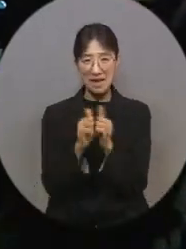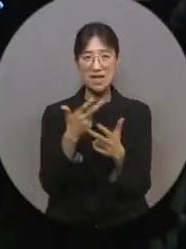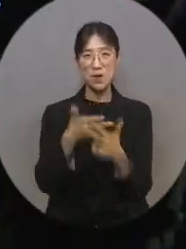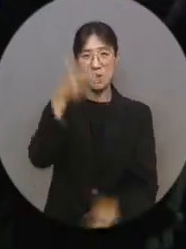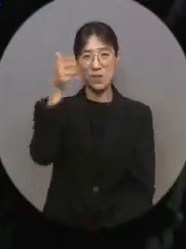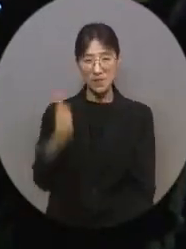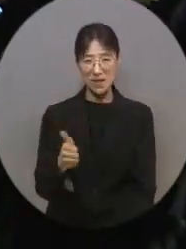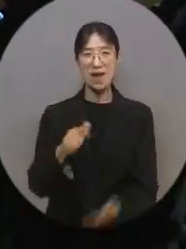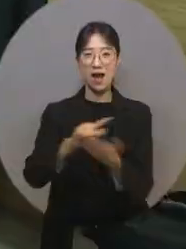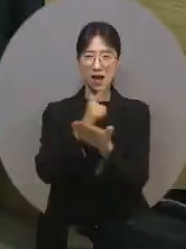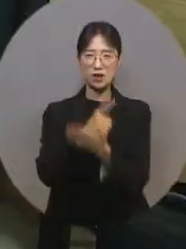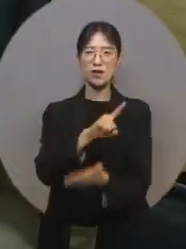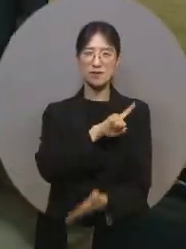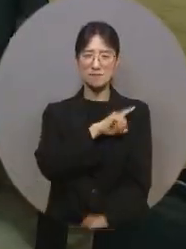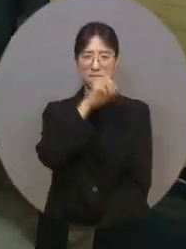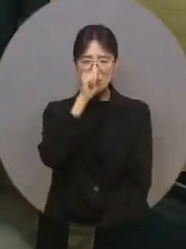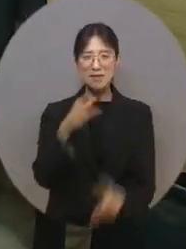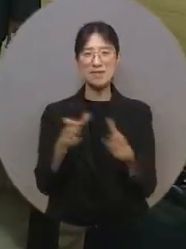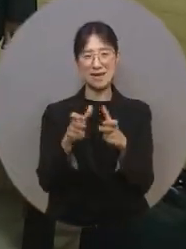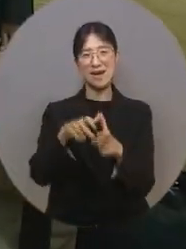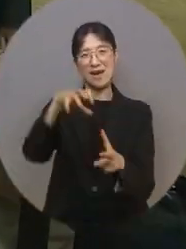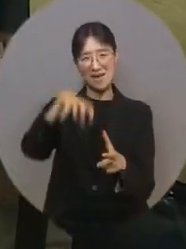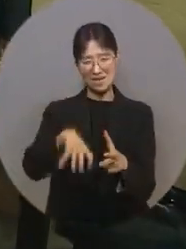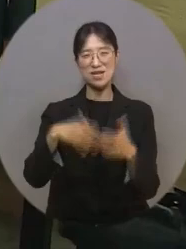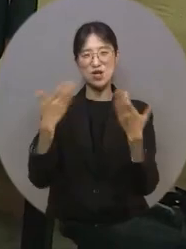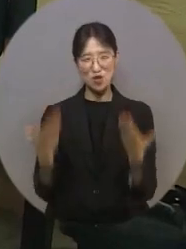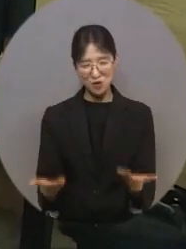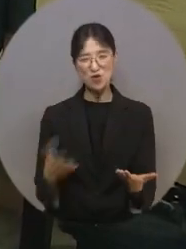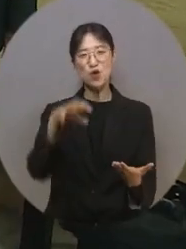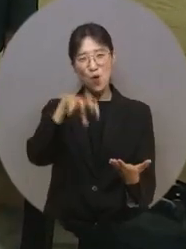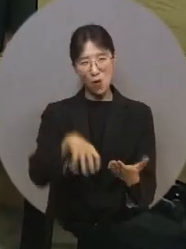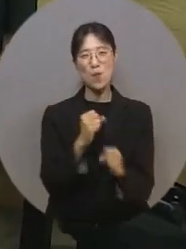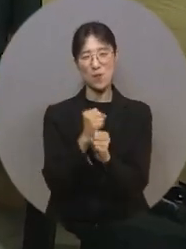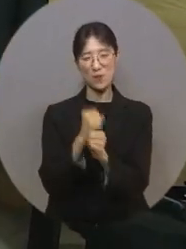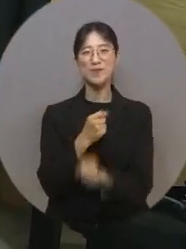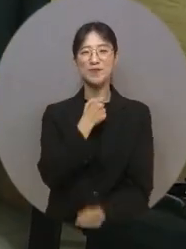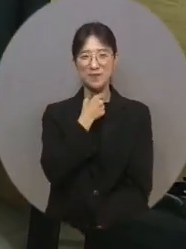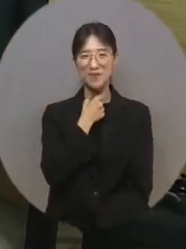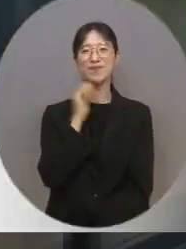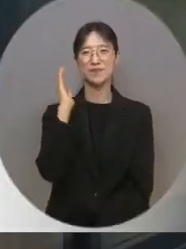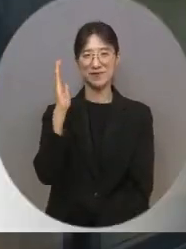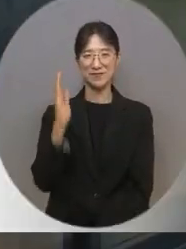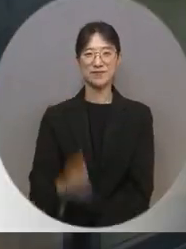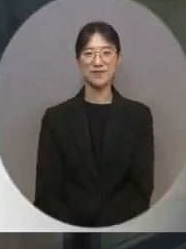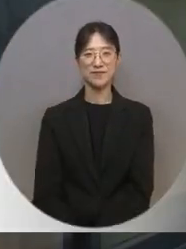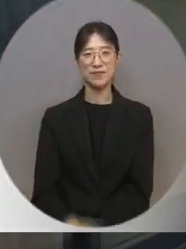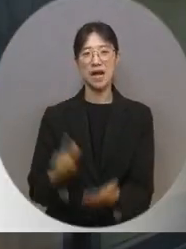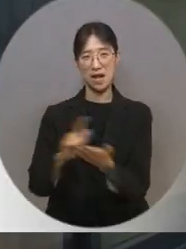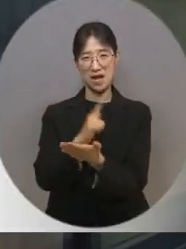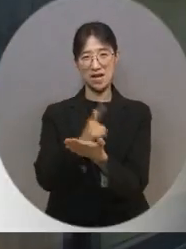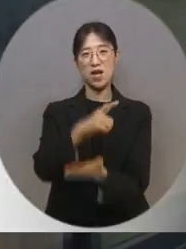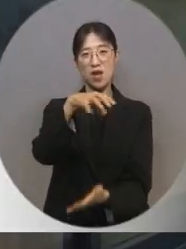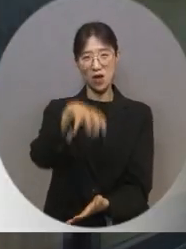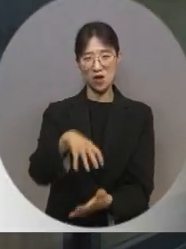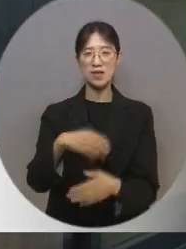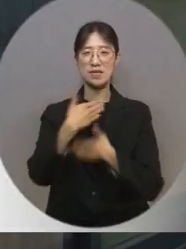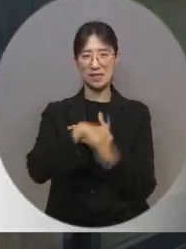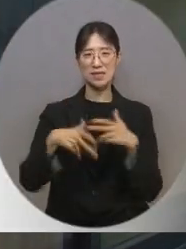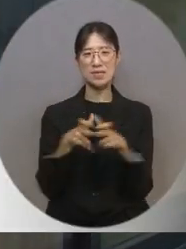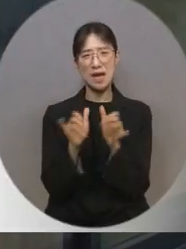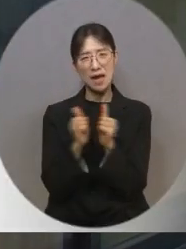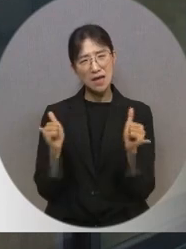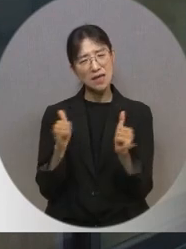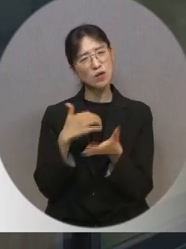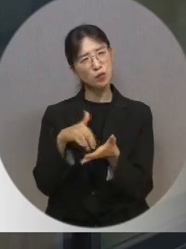지체장애인협회장은 강서구 최고의 장애인 쉼터 명소로 조성해 나가겠다고 전했습니다. 강서구 지체장애인